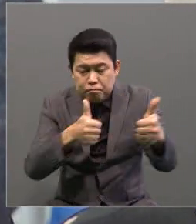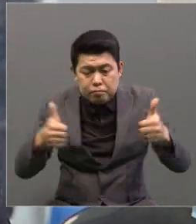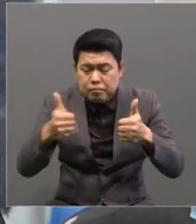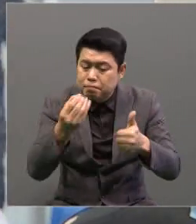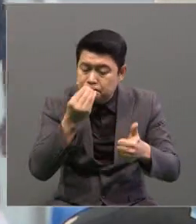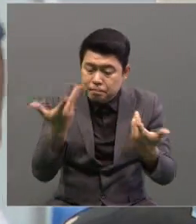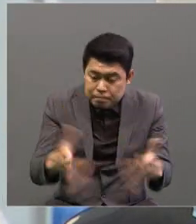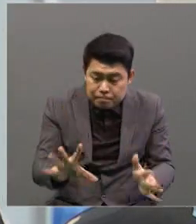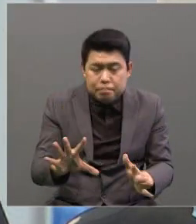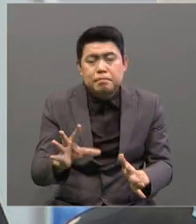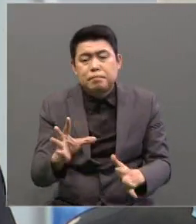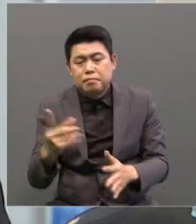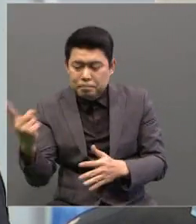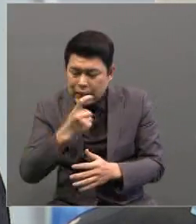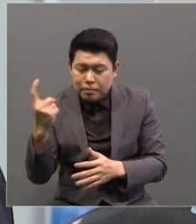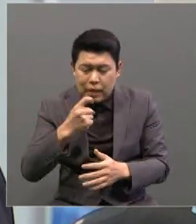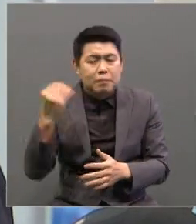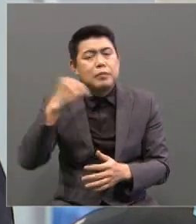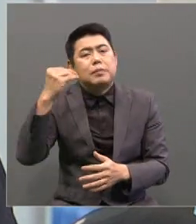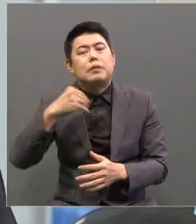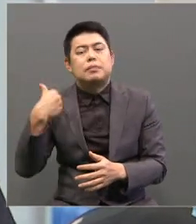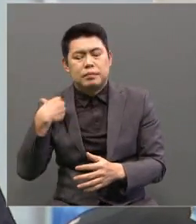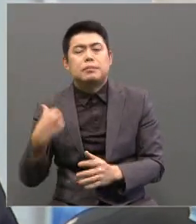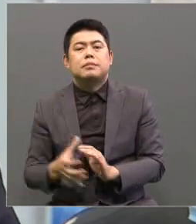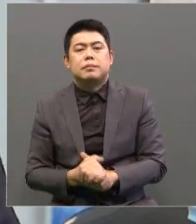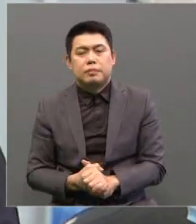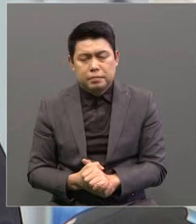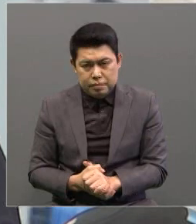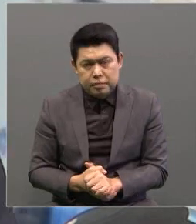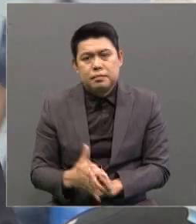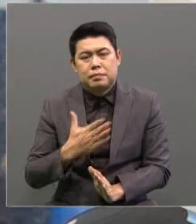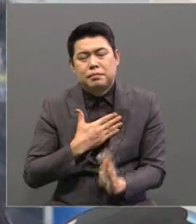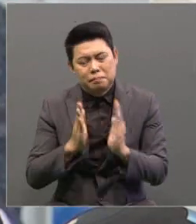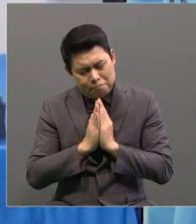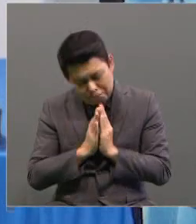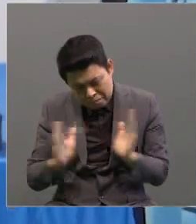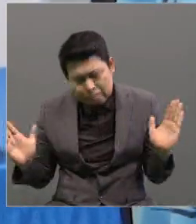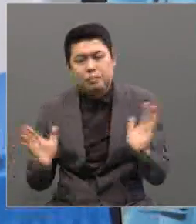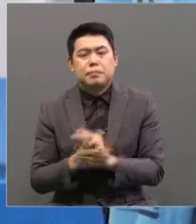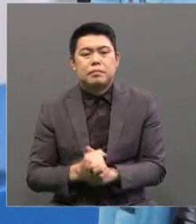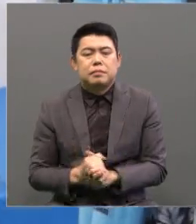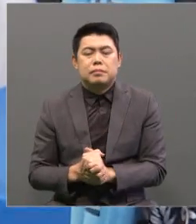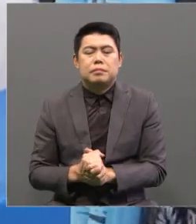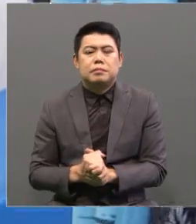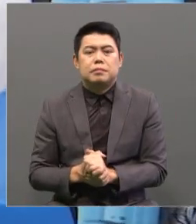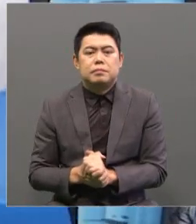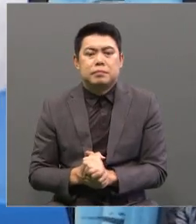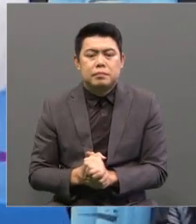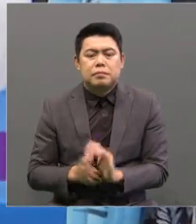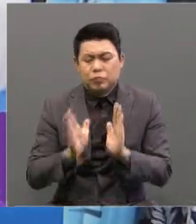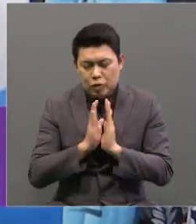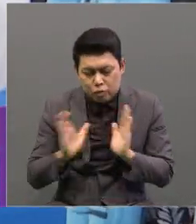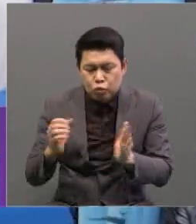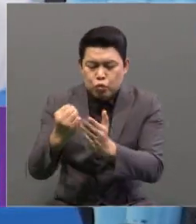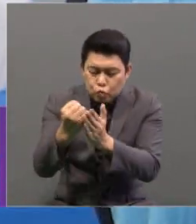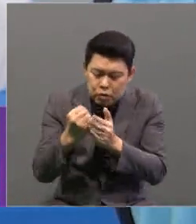กินอะไรหรือยังสอบถามอยู่เรื่อยๆแหละครับก็ขอบคุณมากจริงๆครับ ก็ขอบคุณที่ใส่ใจนะครับ